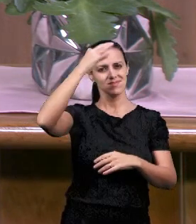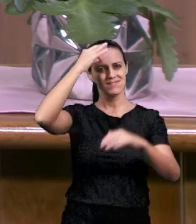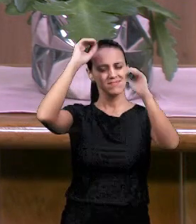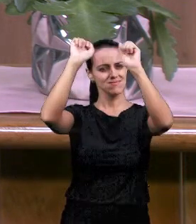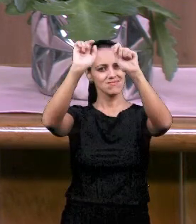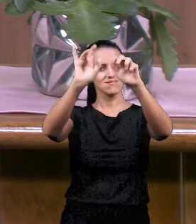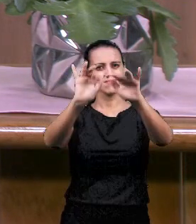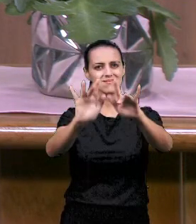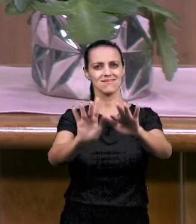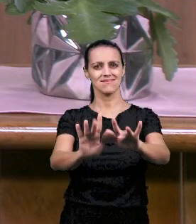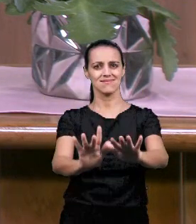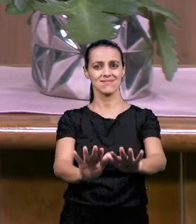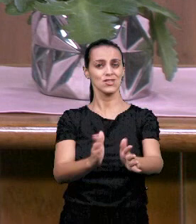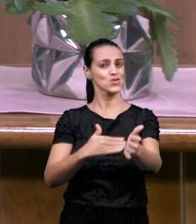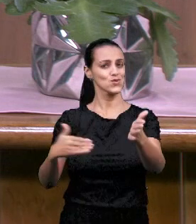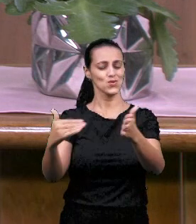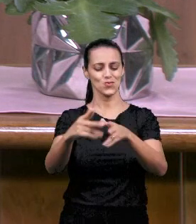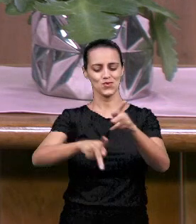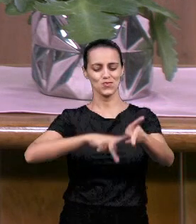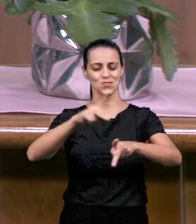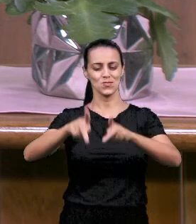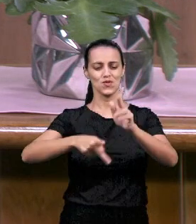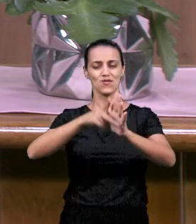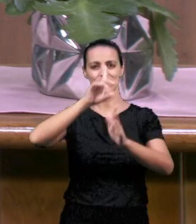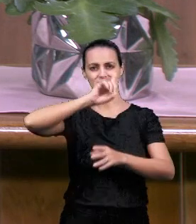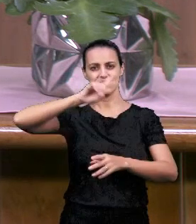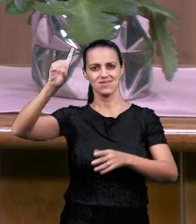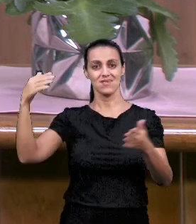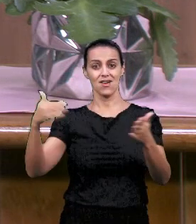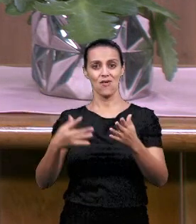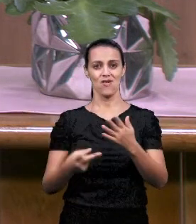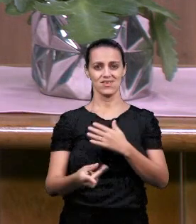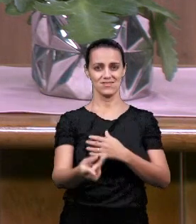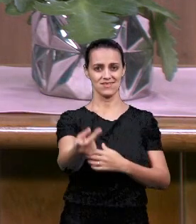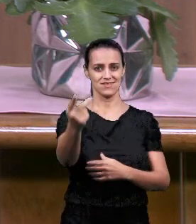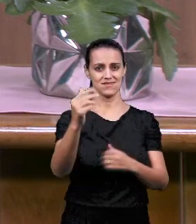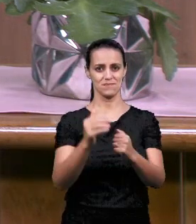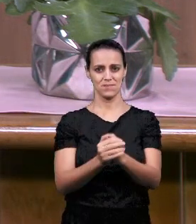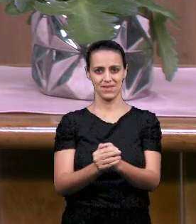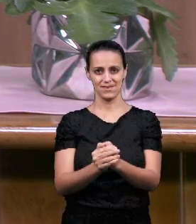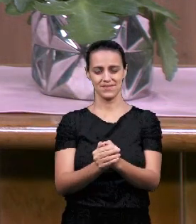reposent sur vous, frères, et sur tout le peuple de Dieu, depuis maintenant et pour toujours.